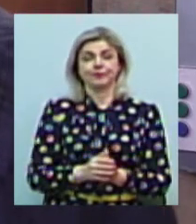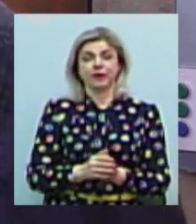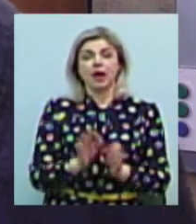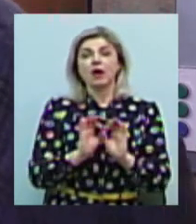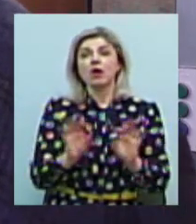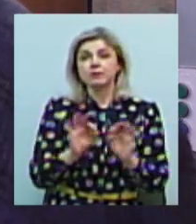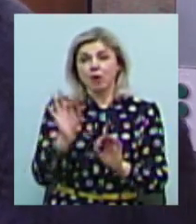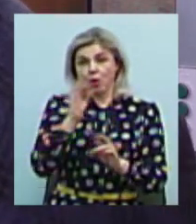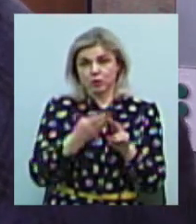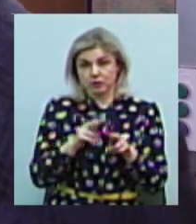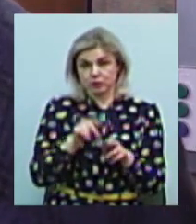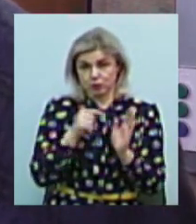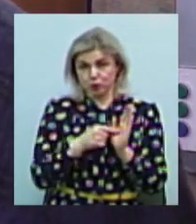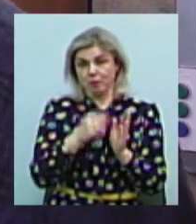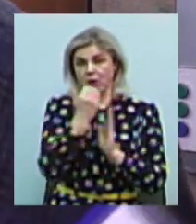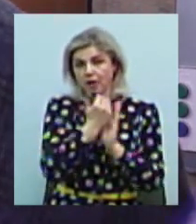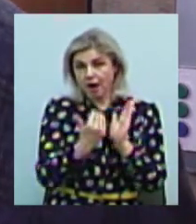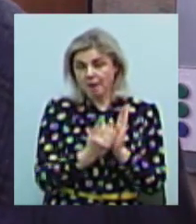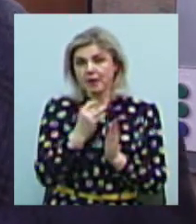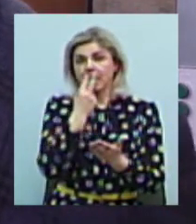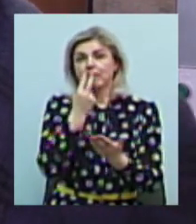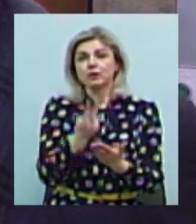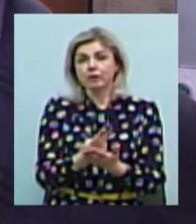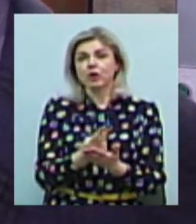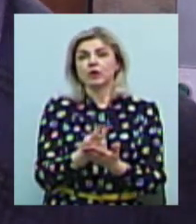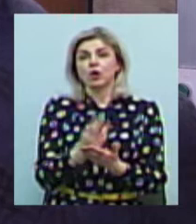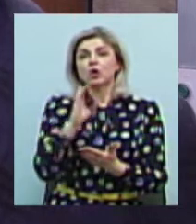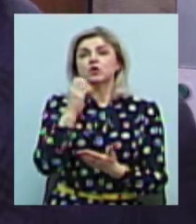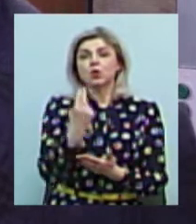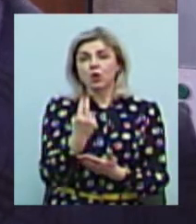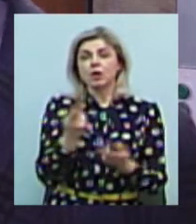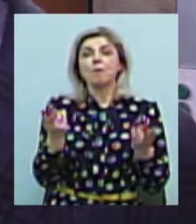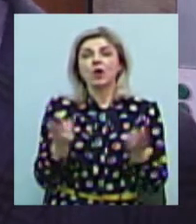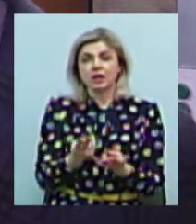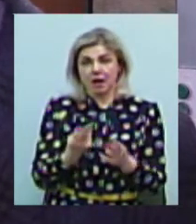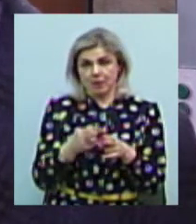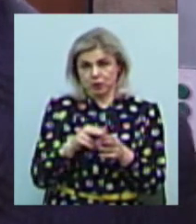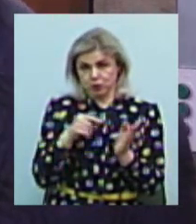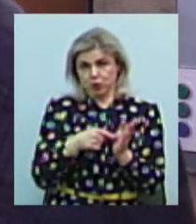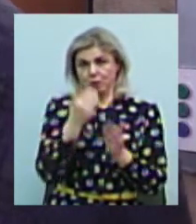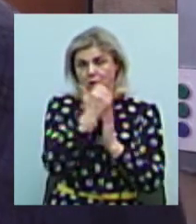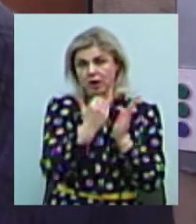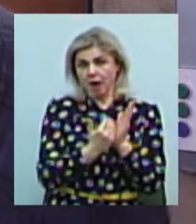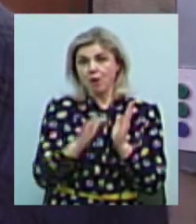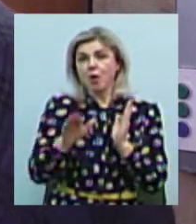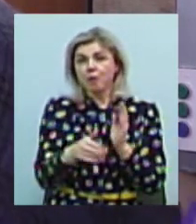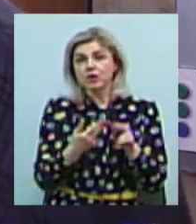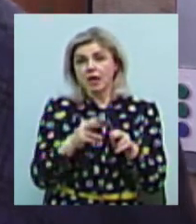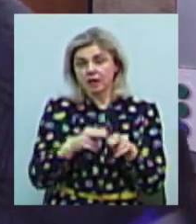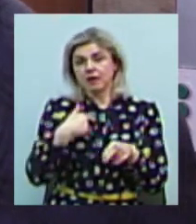розповісти про цю програму і продемонструвати соціальну потребу на цю програму. Після цього я